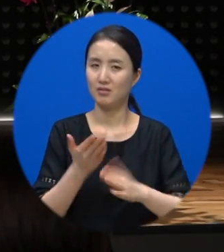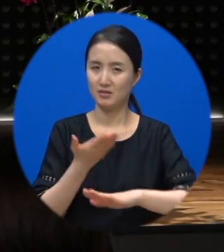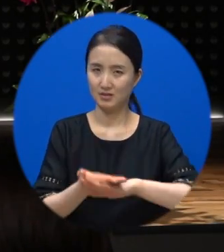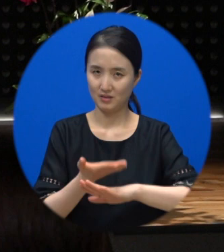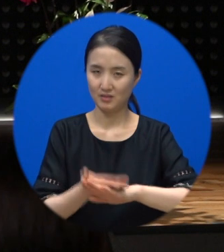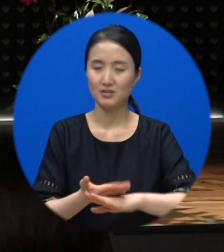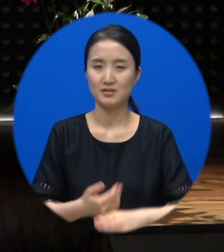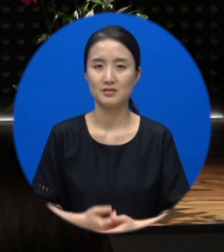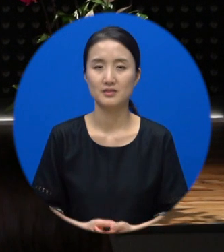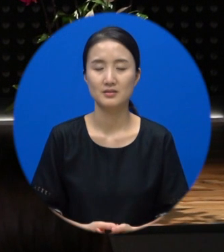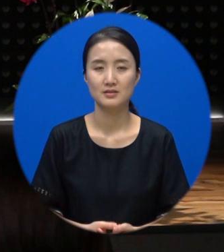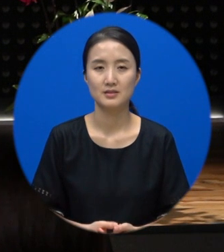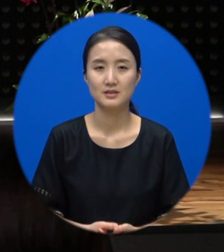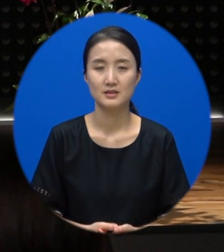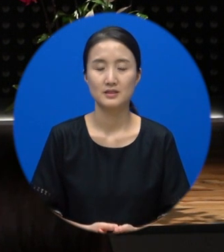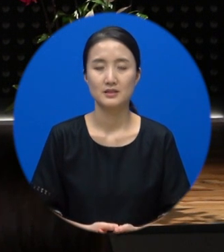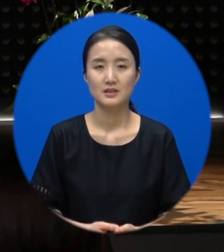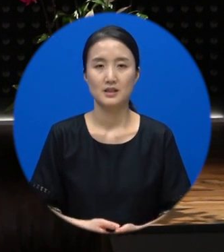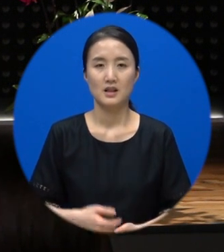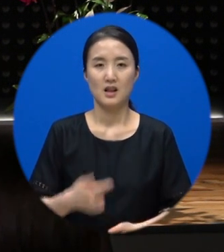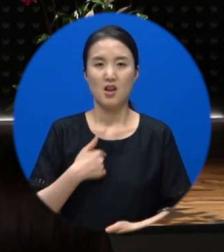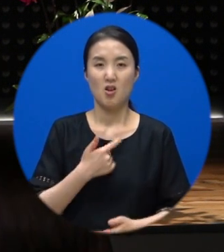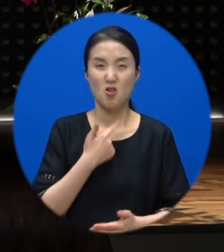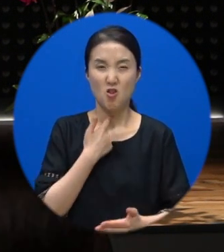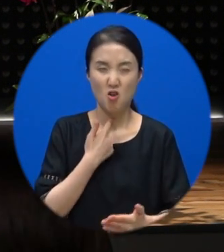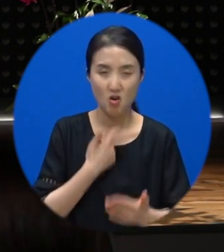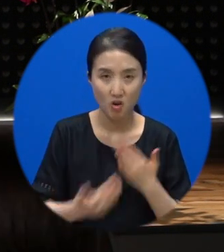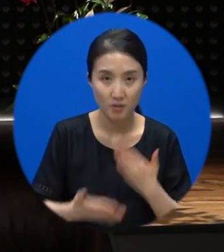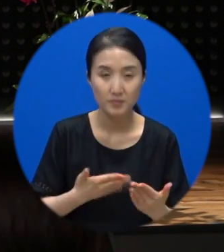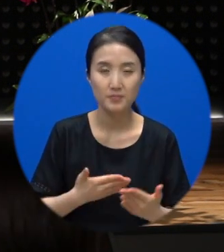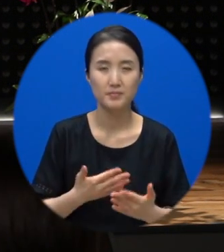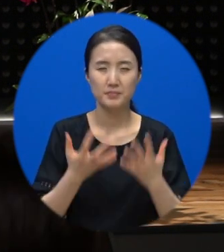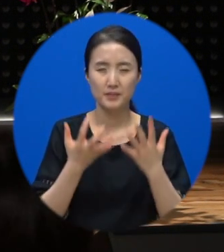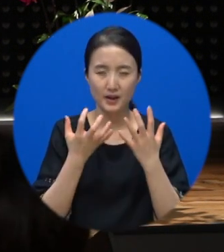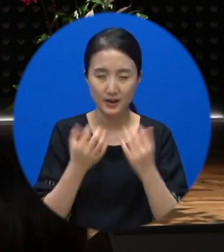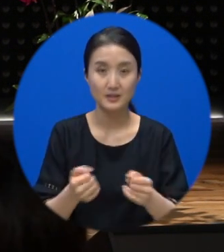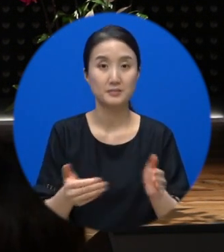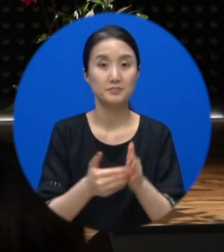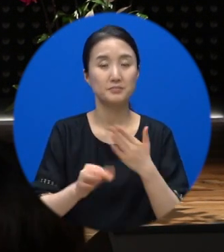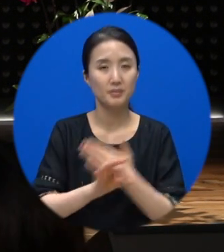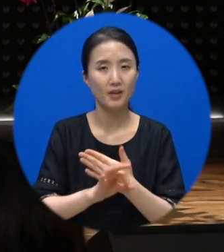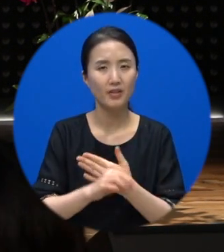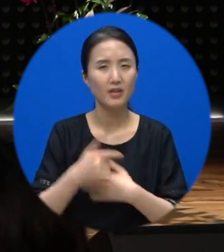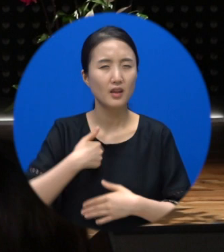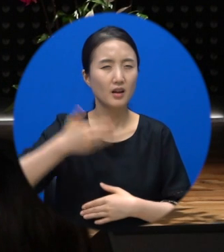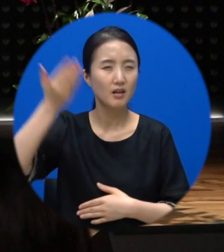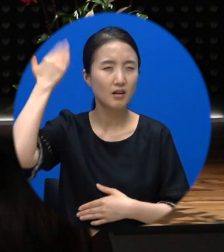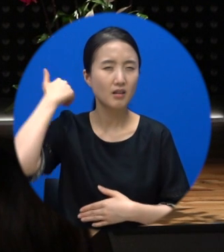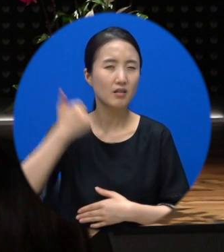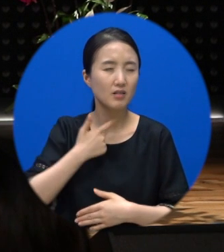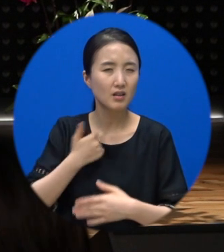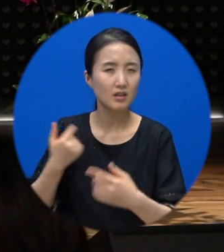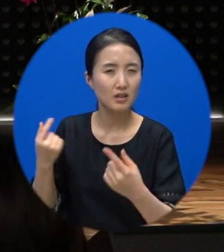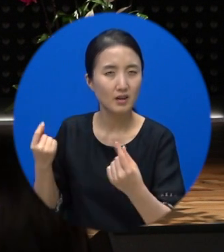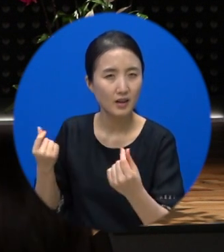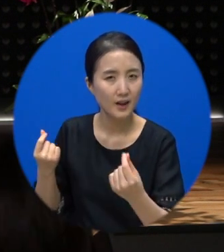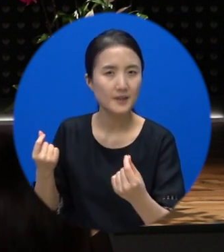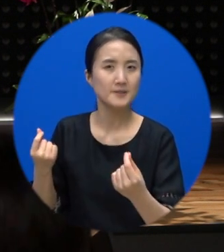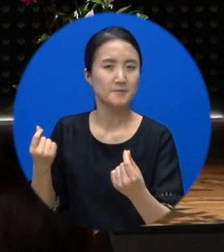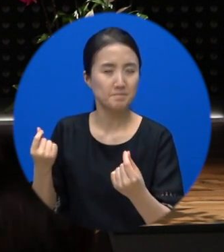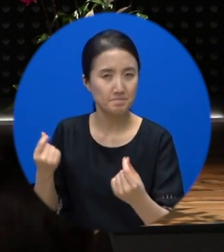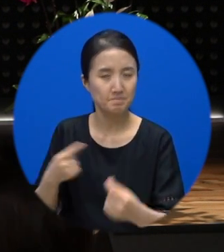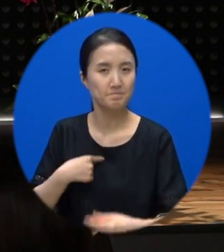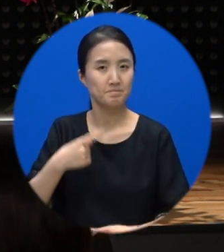폭이 넓어지면은요, 조금 새로운 경험에서도 유추를 할수 있게 돼요. 그래서 자신감이 점점 올라가게 되는